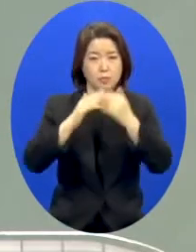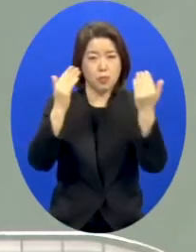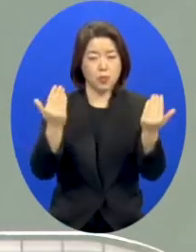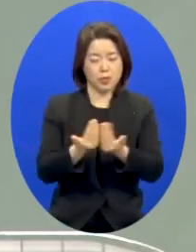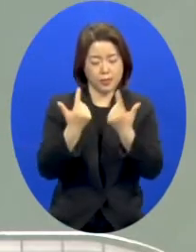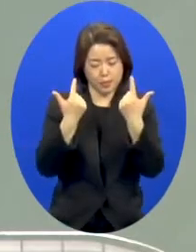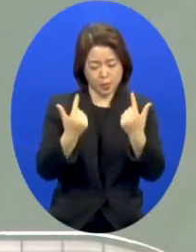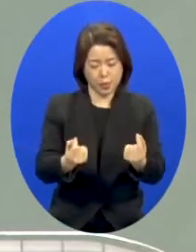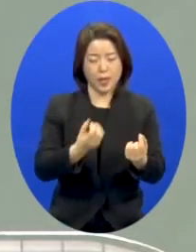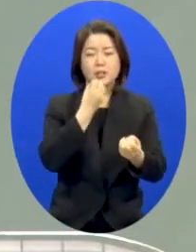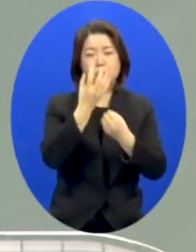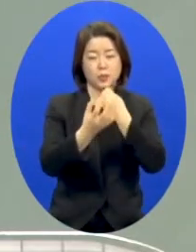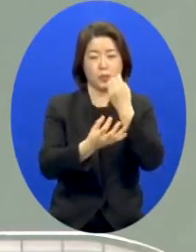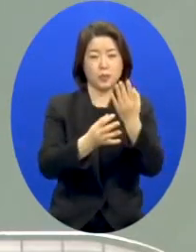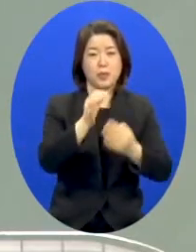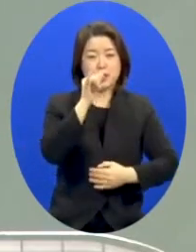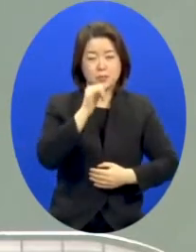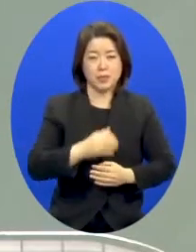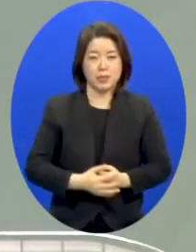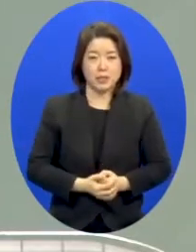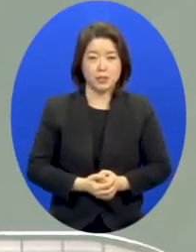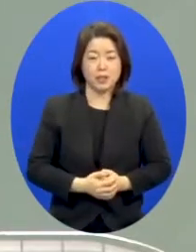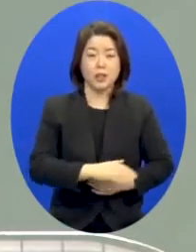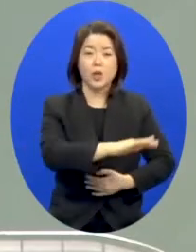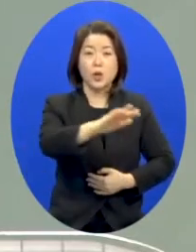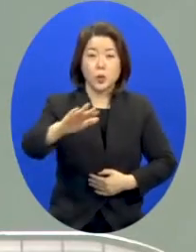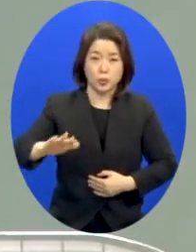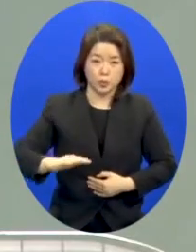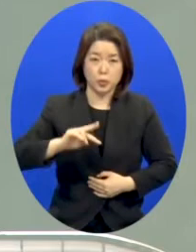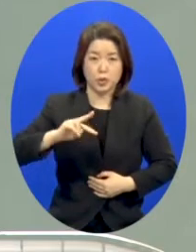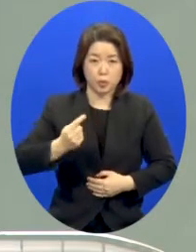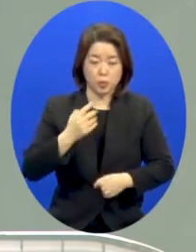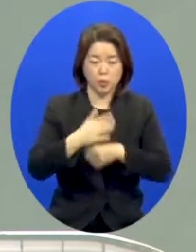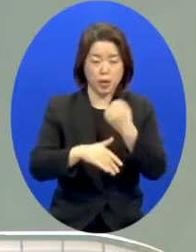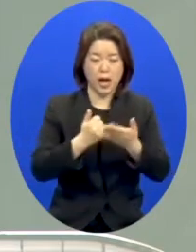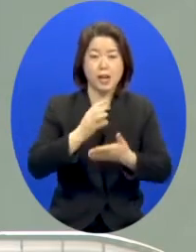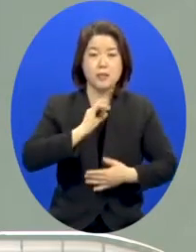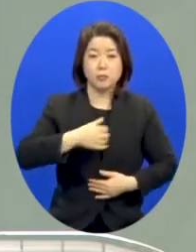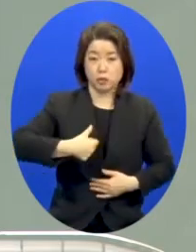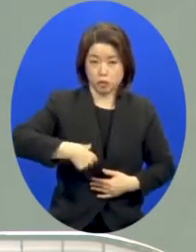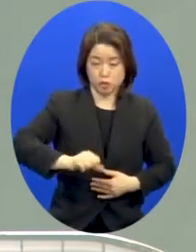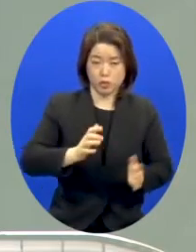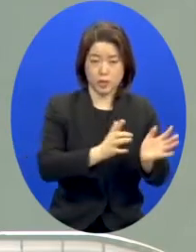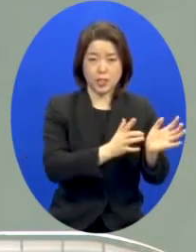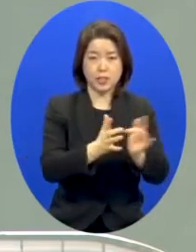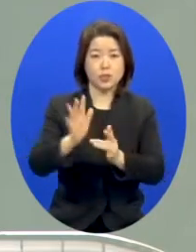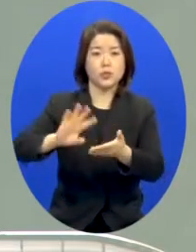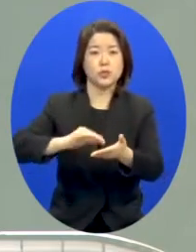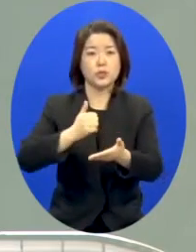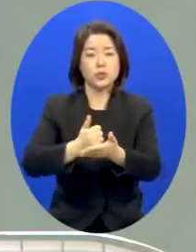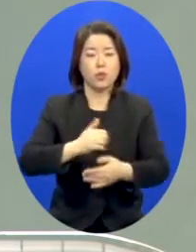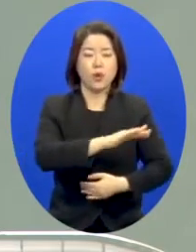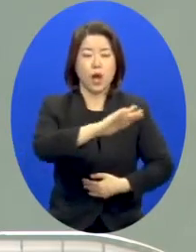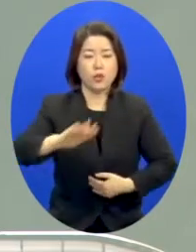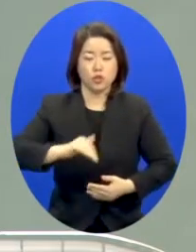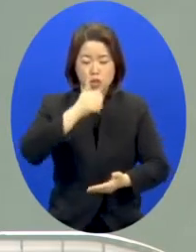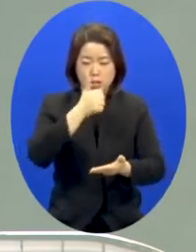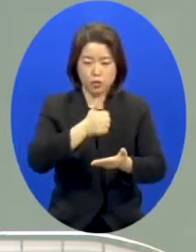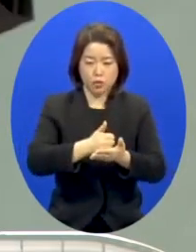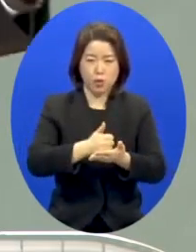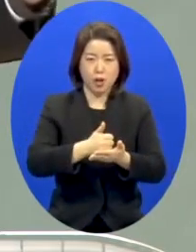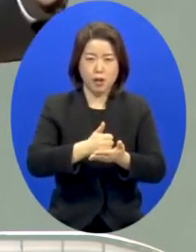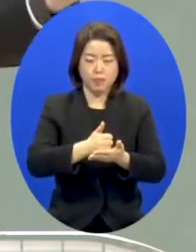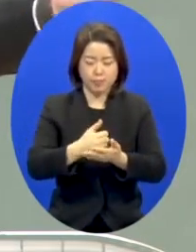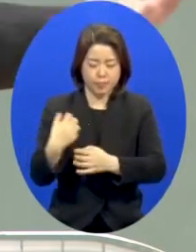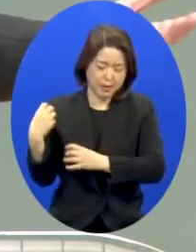고백입니다 우리도 하나님의 독생자 예수 그리스도가 우리의 죄와 저주를 짊어 지시고